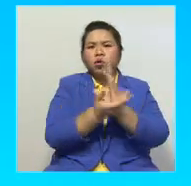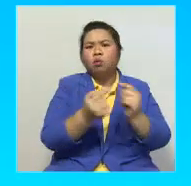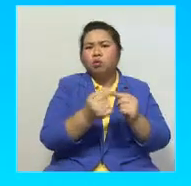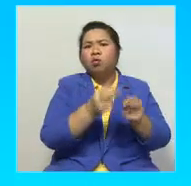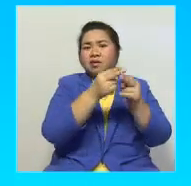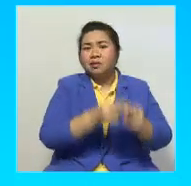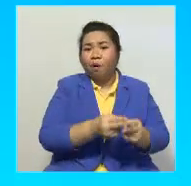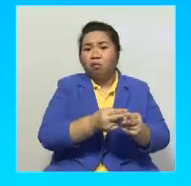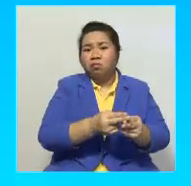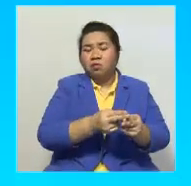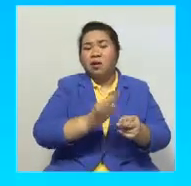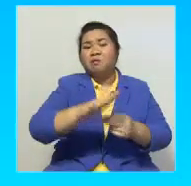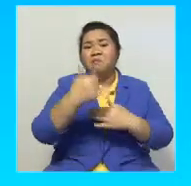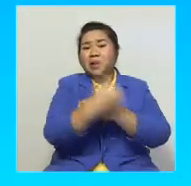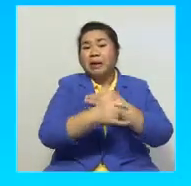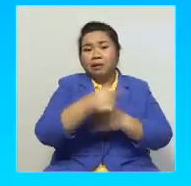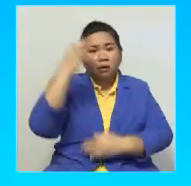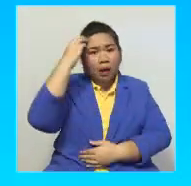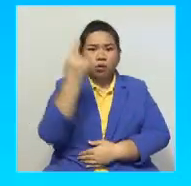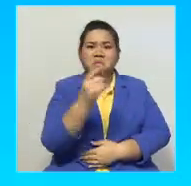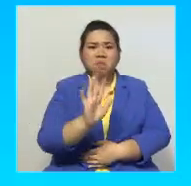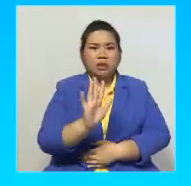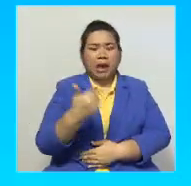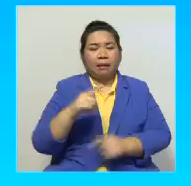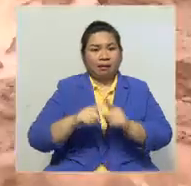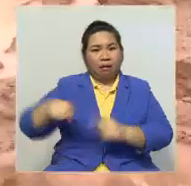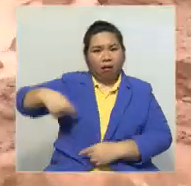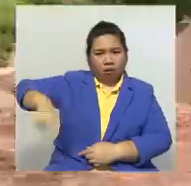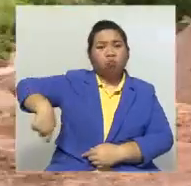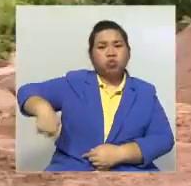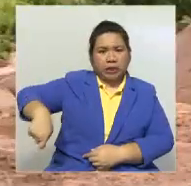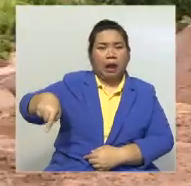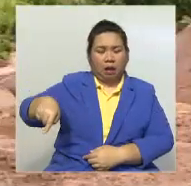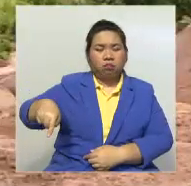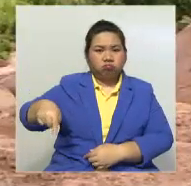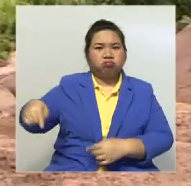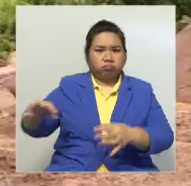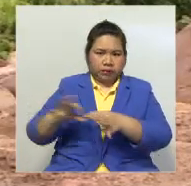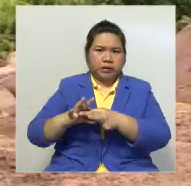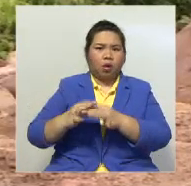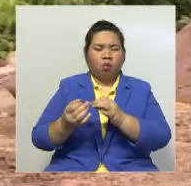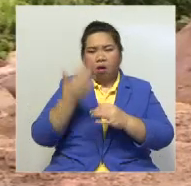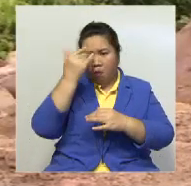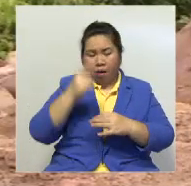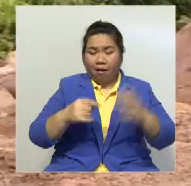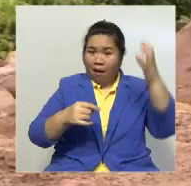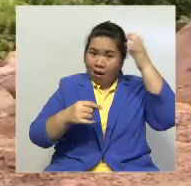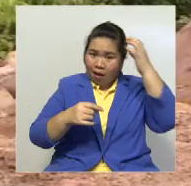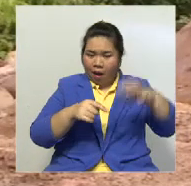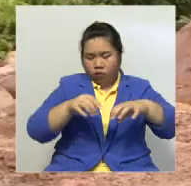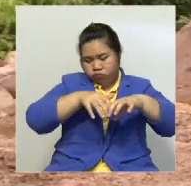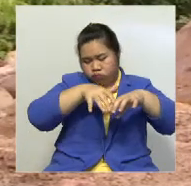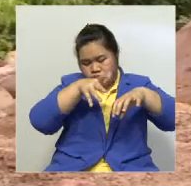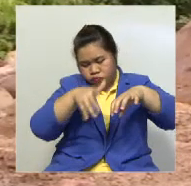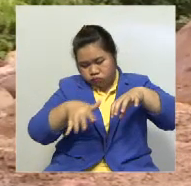าะในพื้นที่ประเทศลาวเท่านั้นเริ่มส่งผลไปถึงพื้นที่กัมพูชาแล้วซึ่งเป็นพื้นที่ที่อยู่พื้นที่ต่ำแล้วก็เป็นพื้นที่รับ